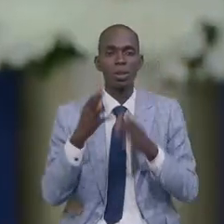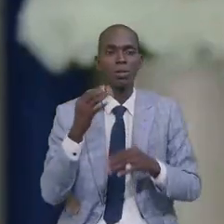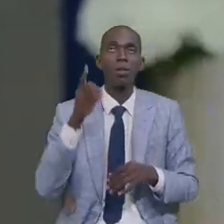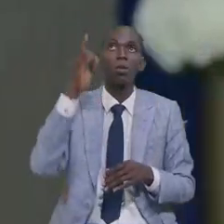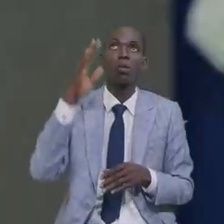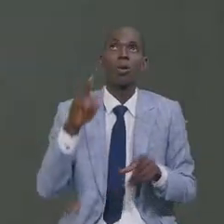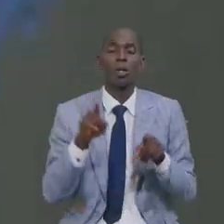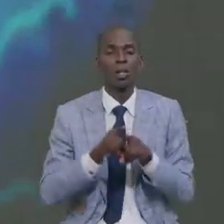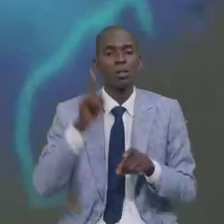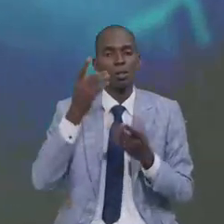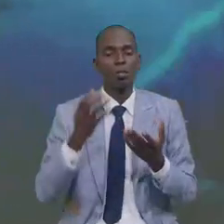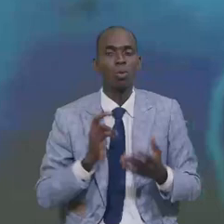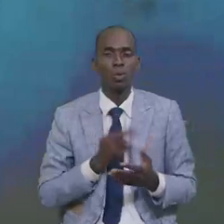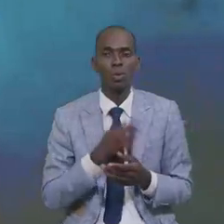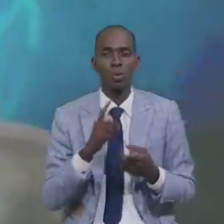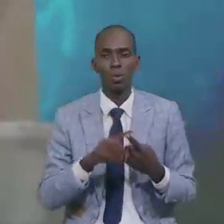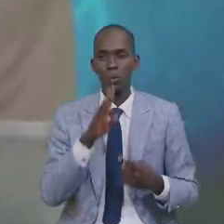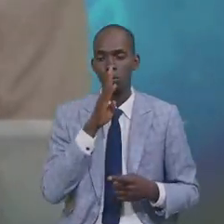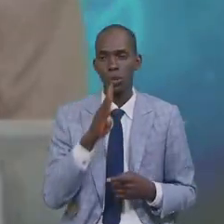Dieu.